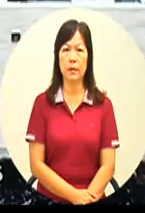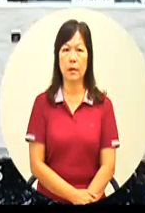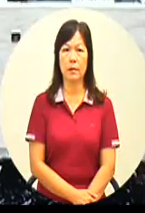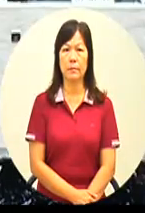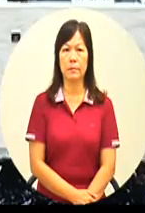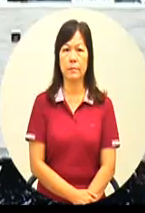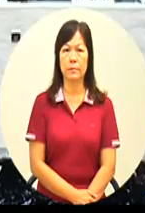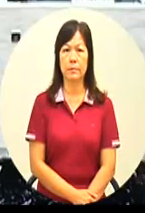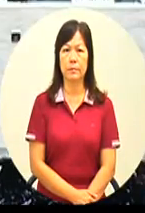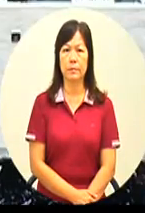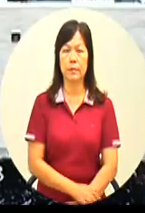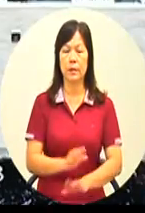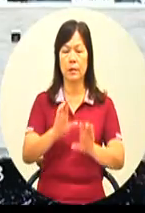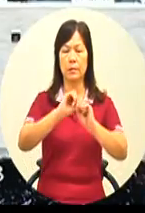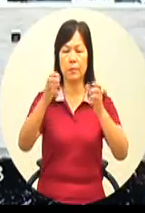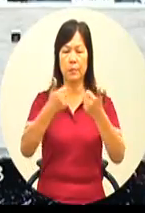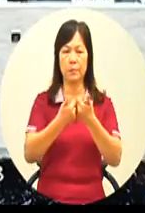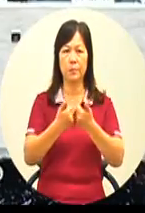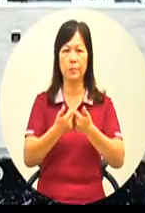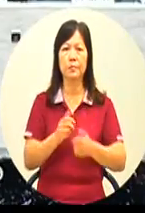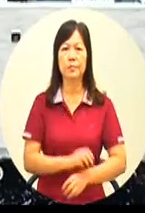好，宣布开会。